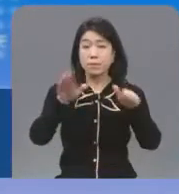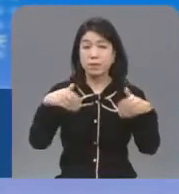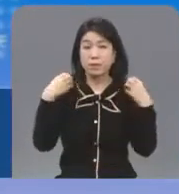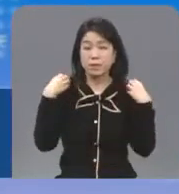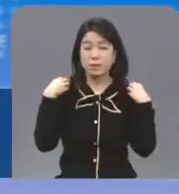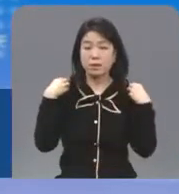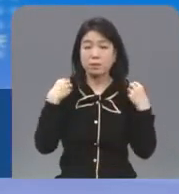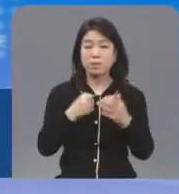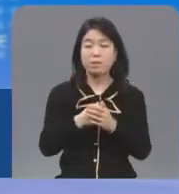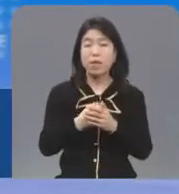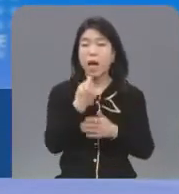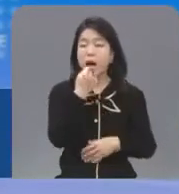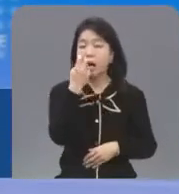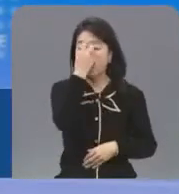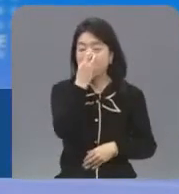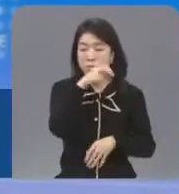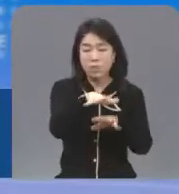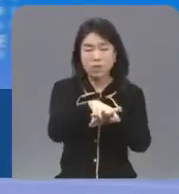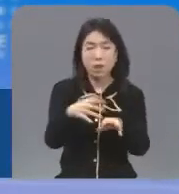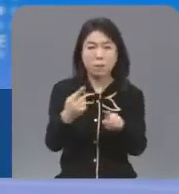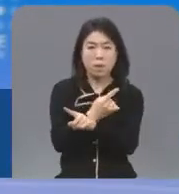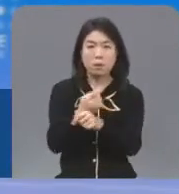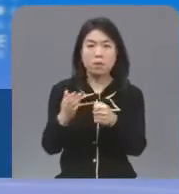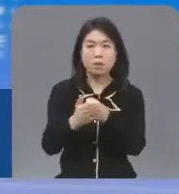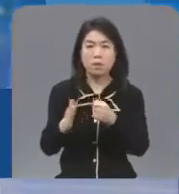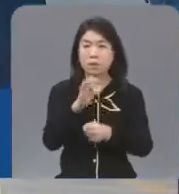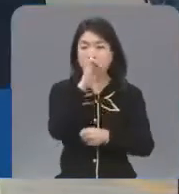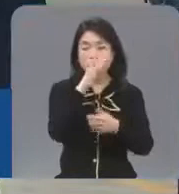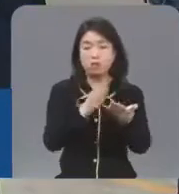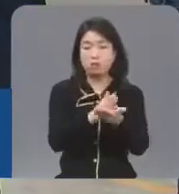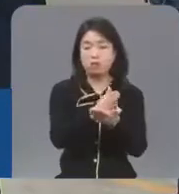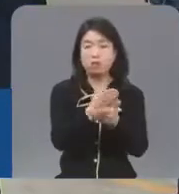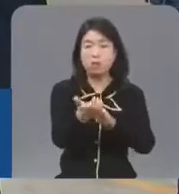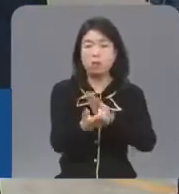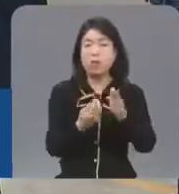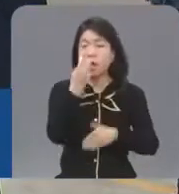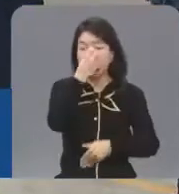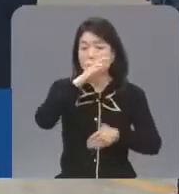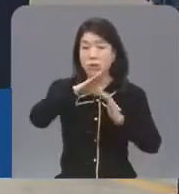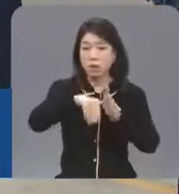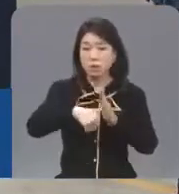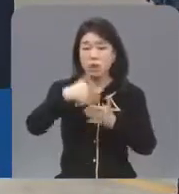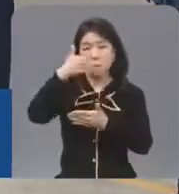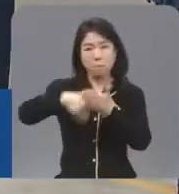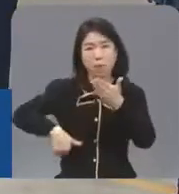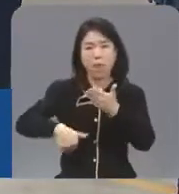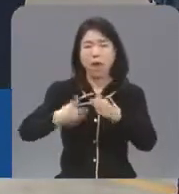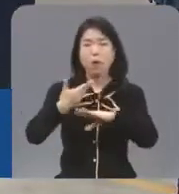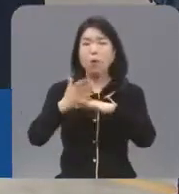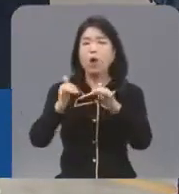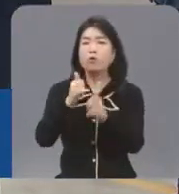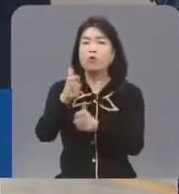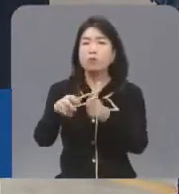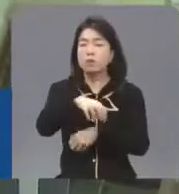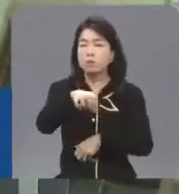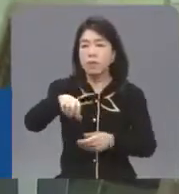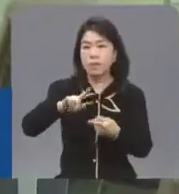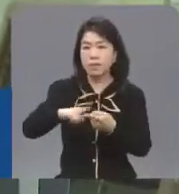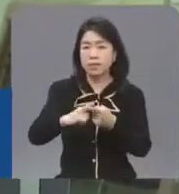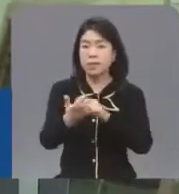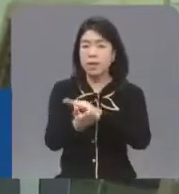전라남도가 진단검사 체계 변경에 따라 중앙부처 선제검사에서 제외된 외국인 사업장 등을